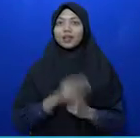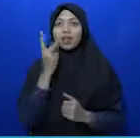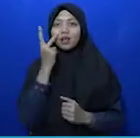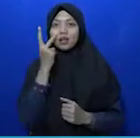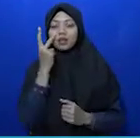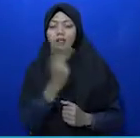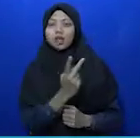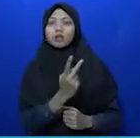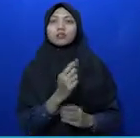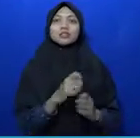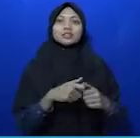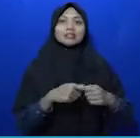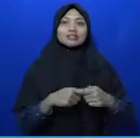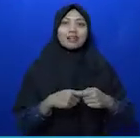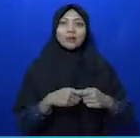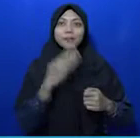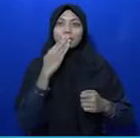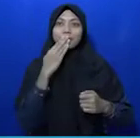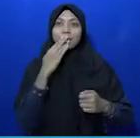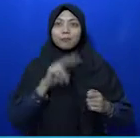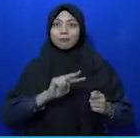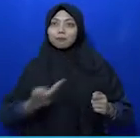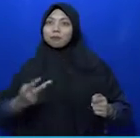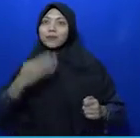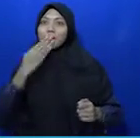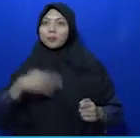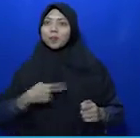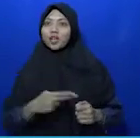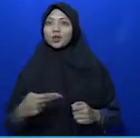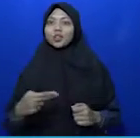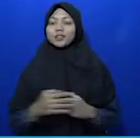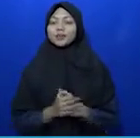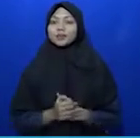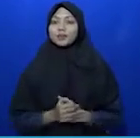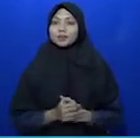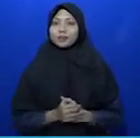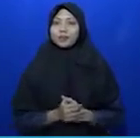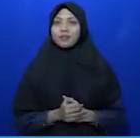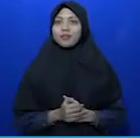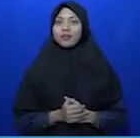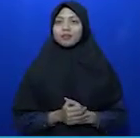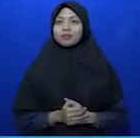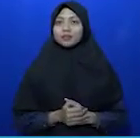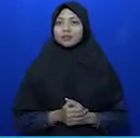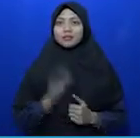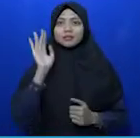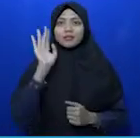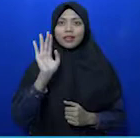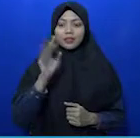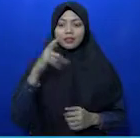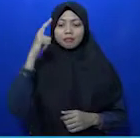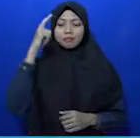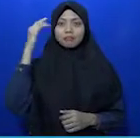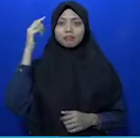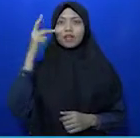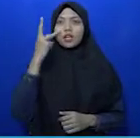Dan karena ada Pak Krisdanto juga, nanti kita akan minta pendapat beliau terkait dengan apa yang sudah dijalankan pemerintah,